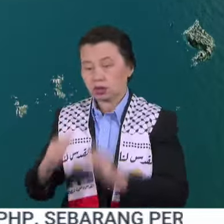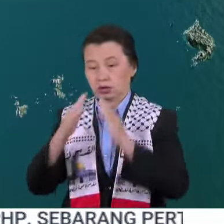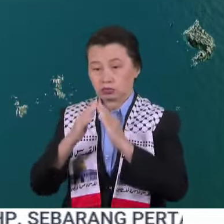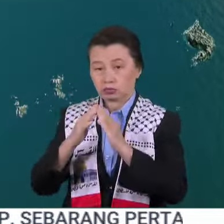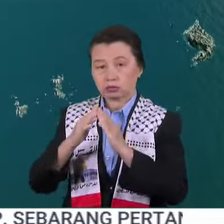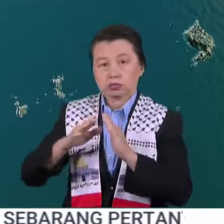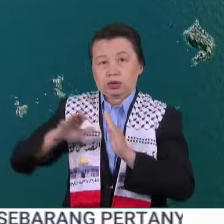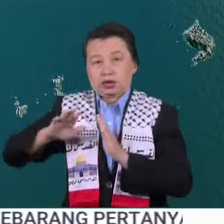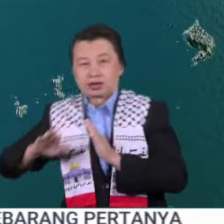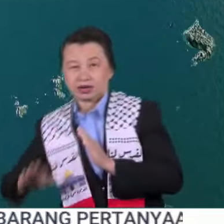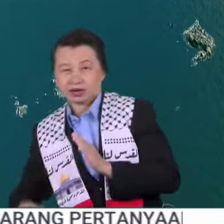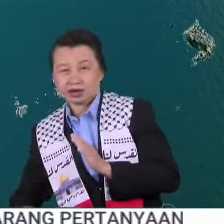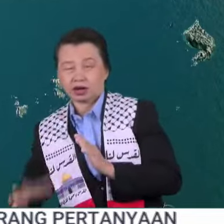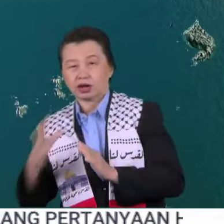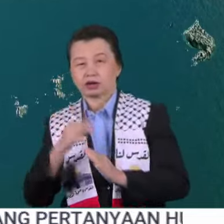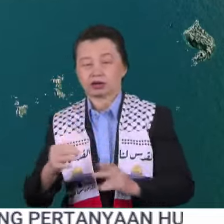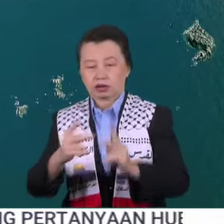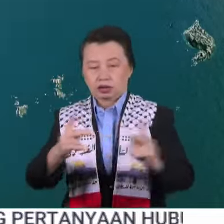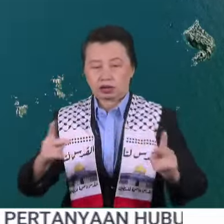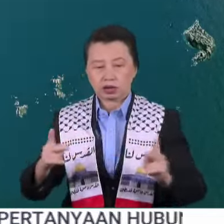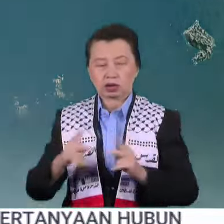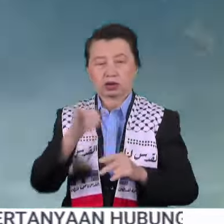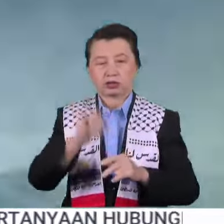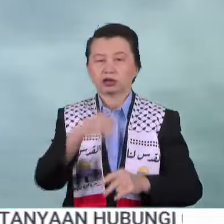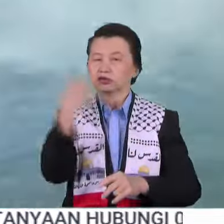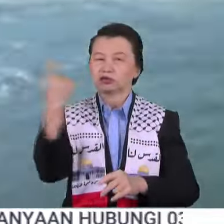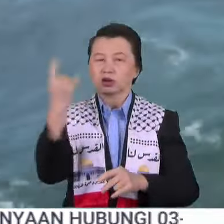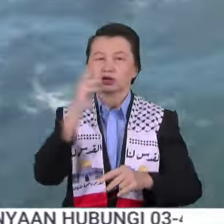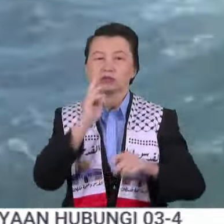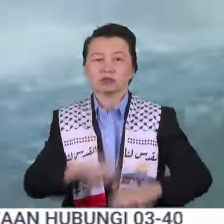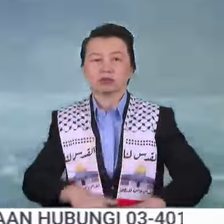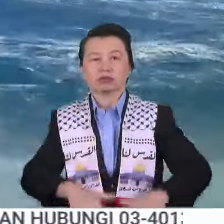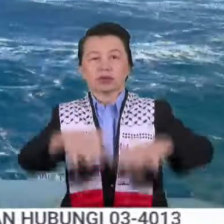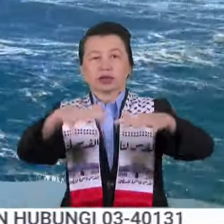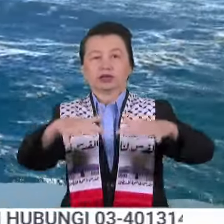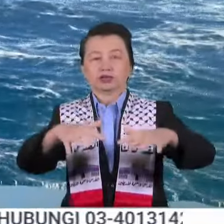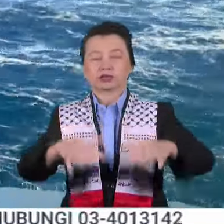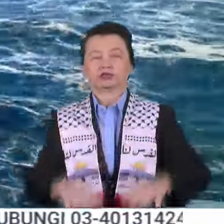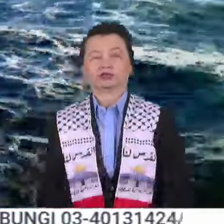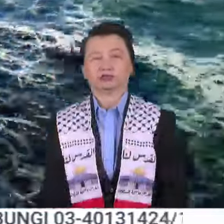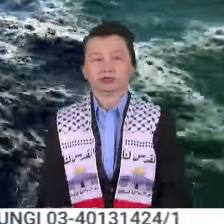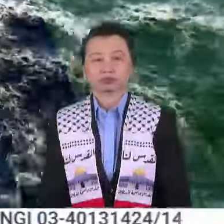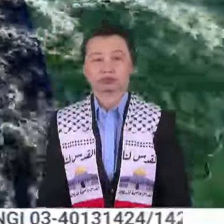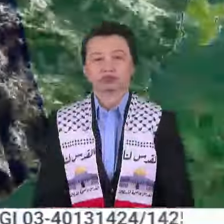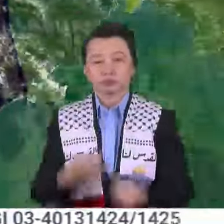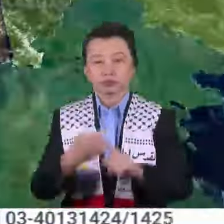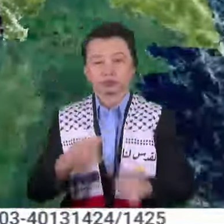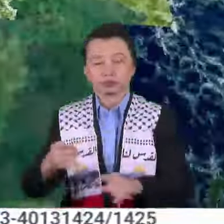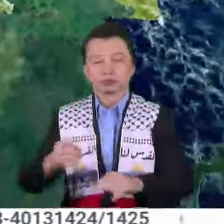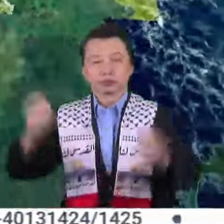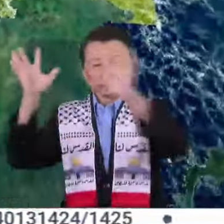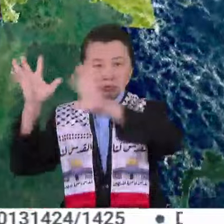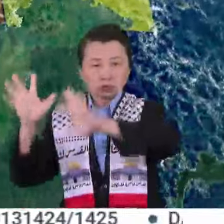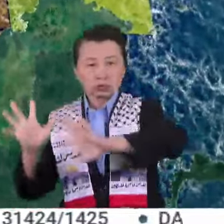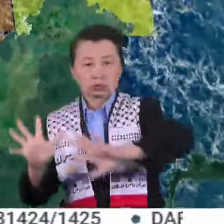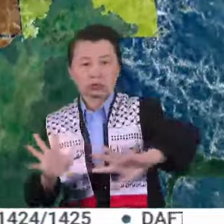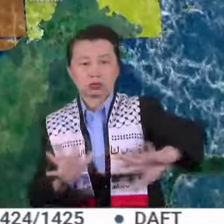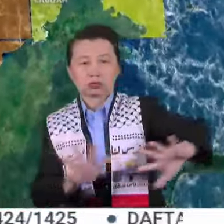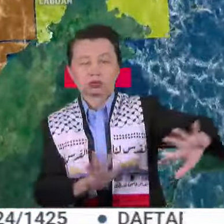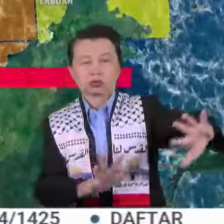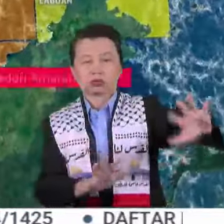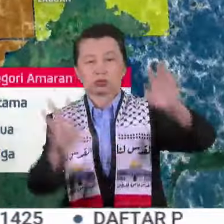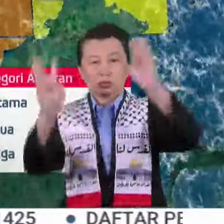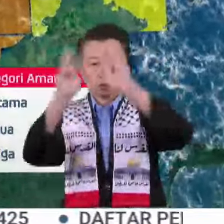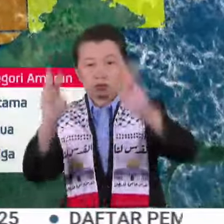kawasan berkedudukan rendah dan juga di kawasan yang kerap banjir. Sementara itu, berikutan daripada pengaruh angin monsun timur laut